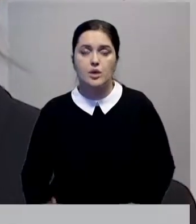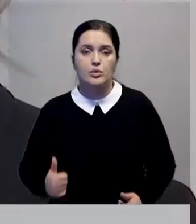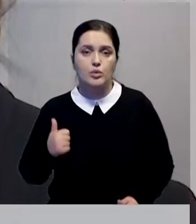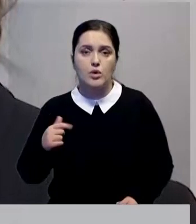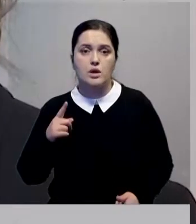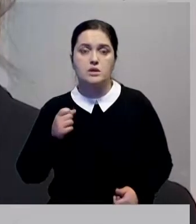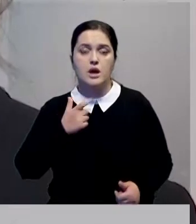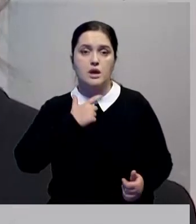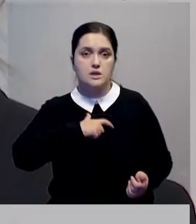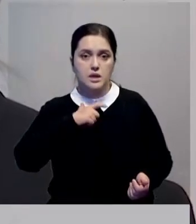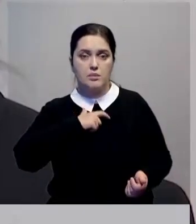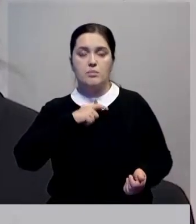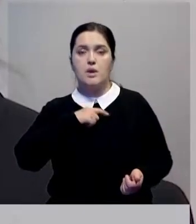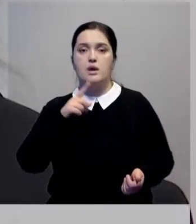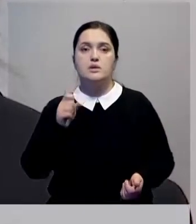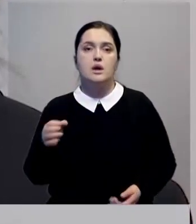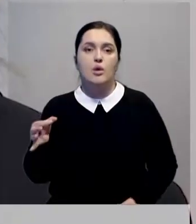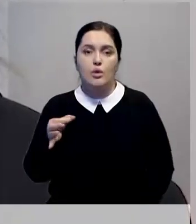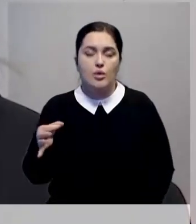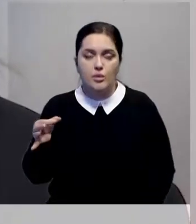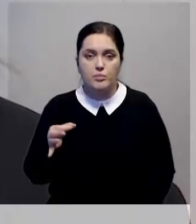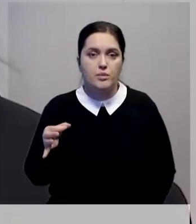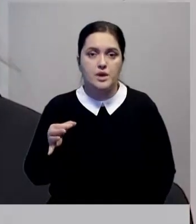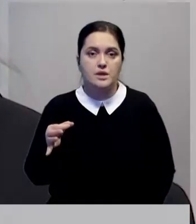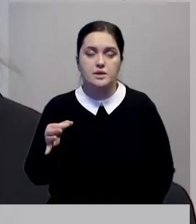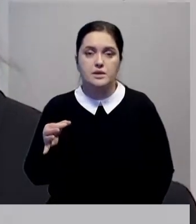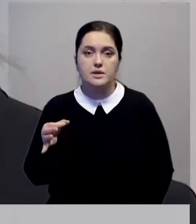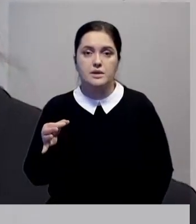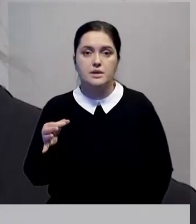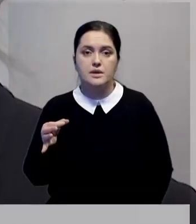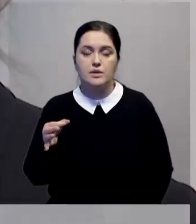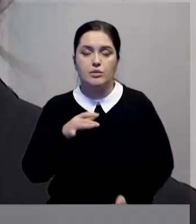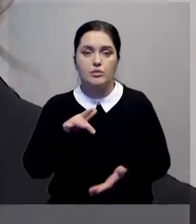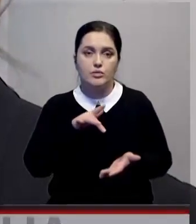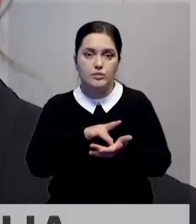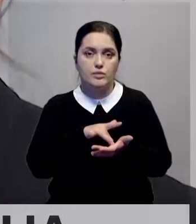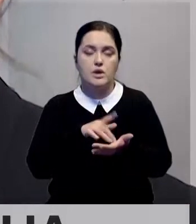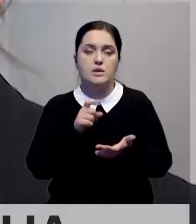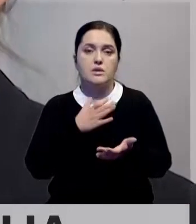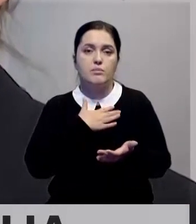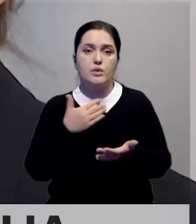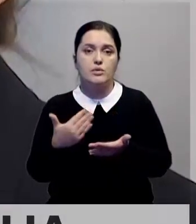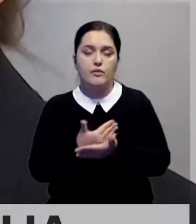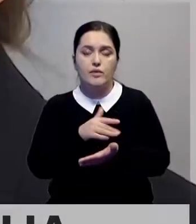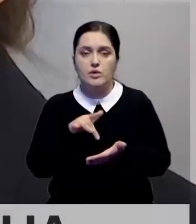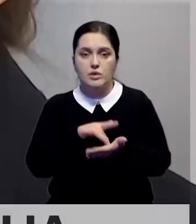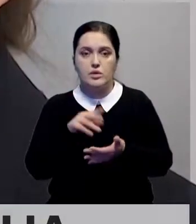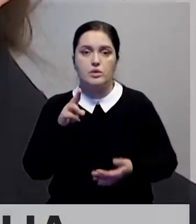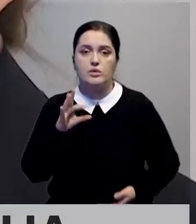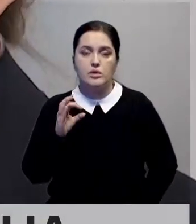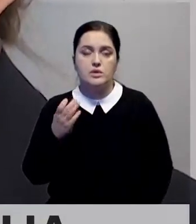но и за область. В особенности за мой город, за мой новый город Куше. Это